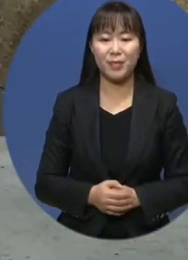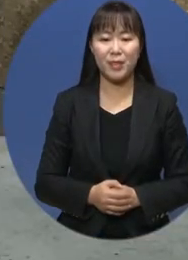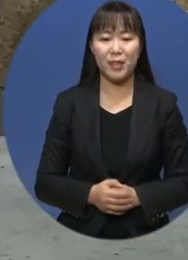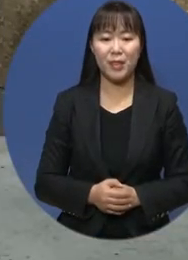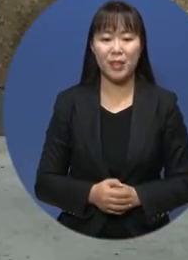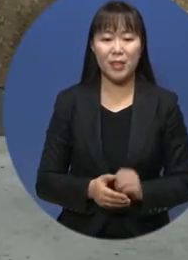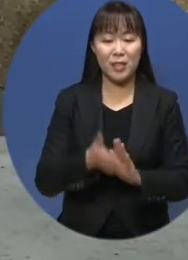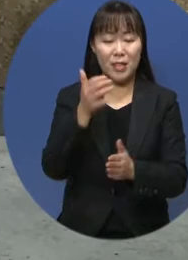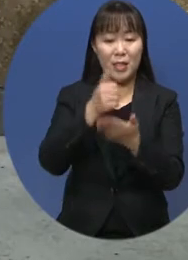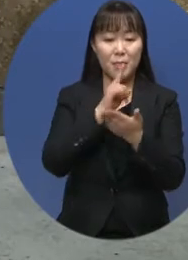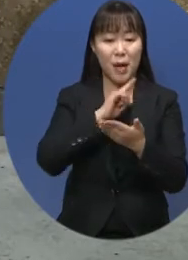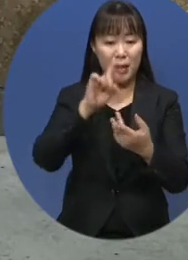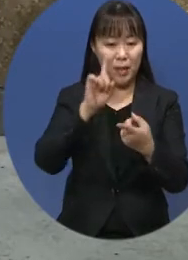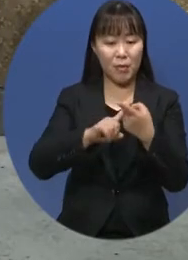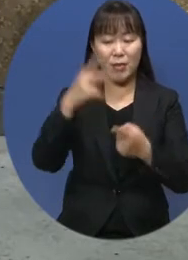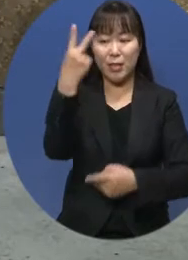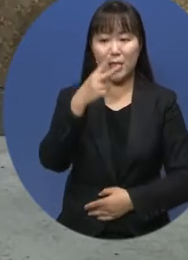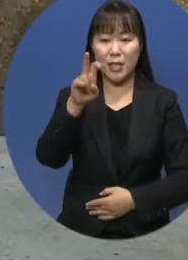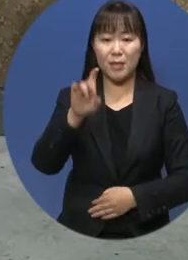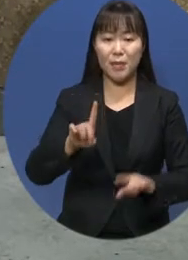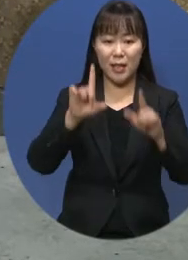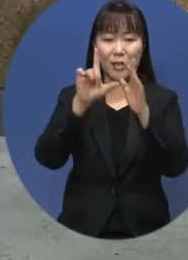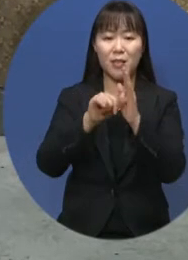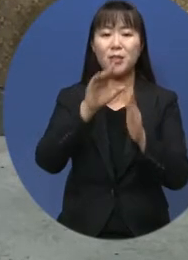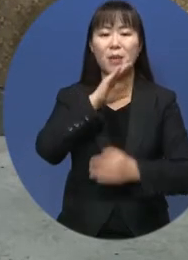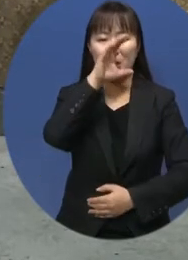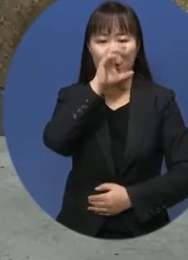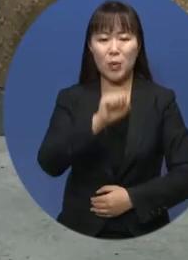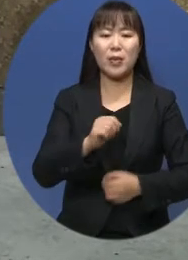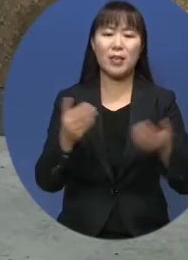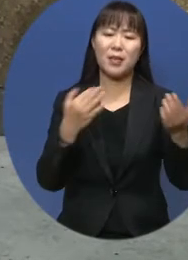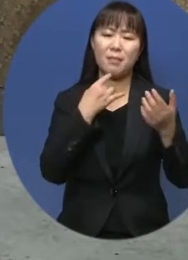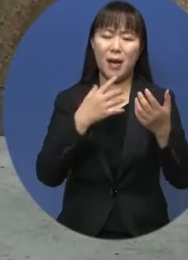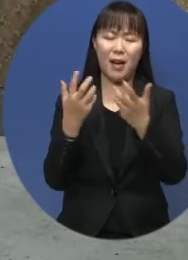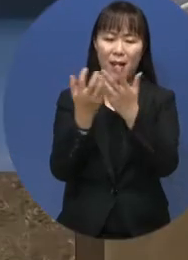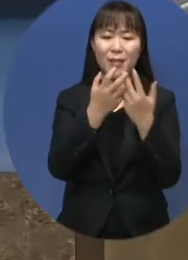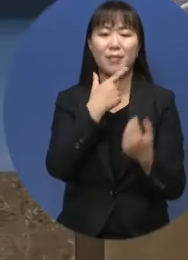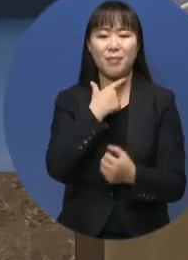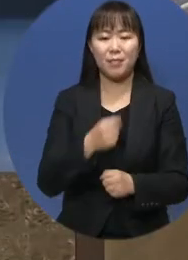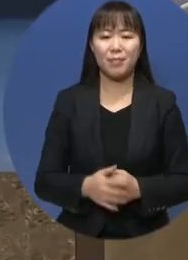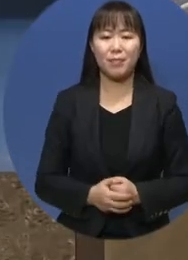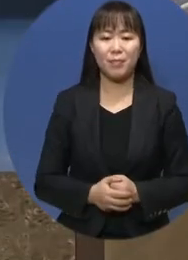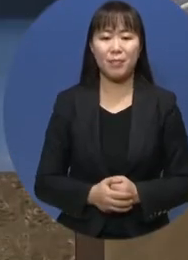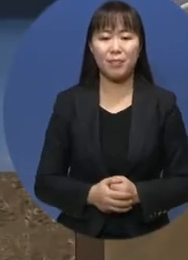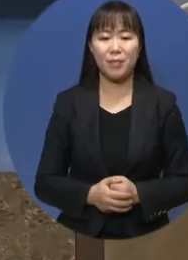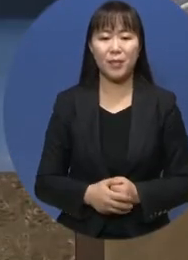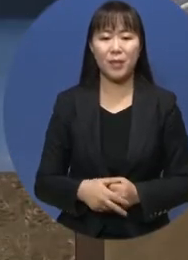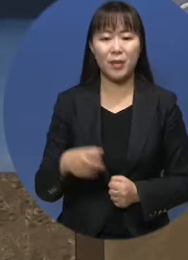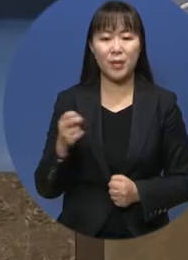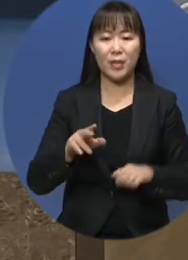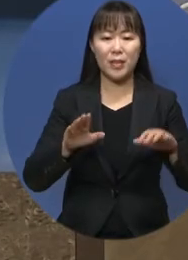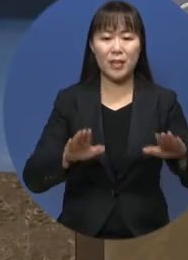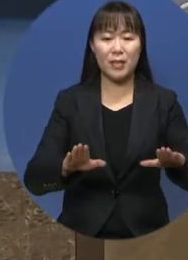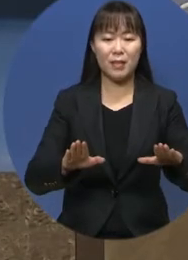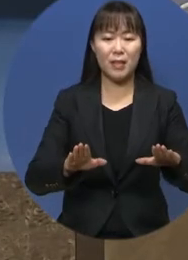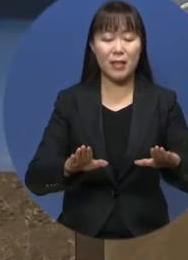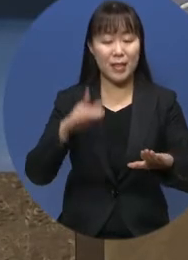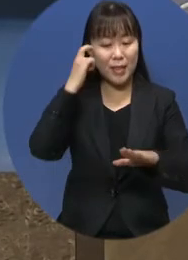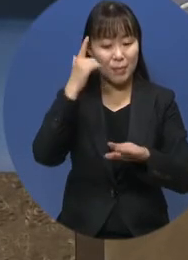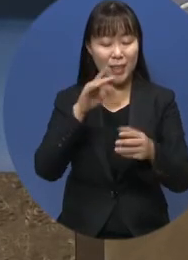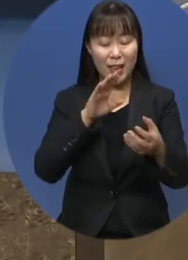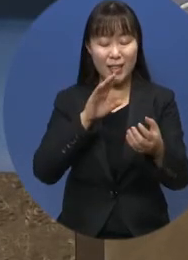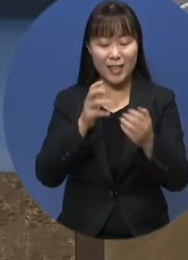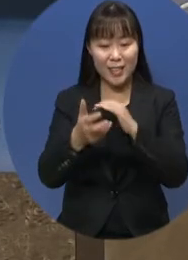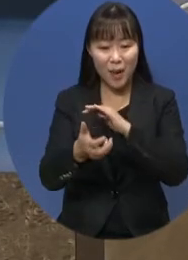시장이 말씀처럼 2011년에는 정말 좋은일만 가득했으면 좋겠습니다 예 그리고 이제 본격적인 질문에 앞서서